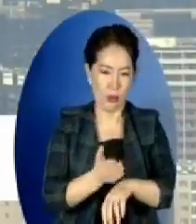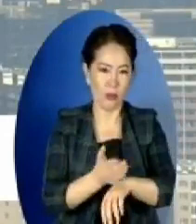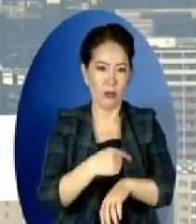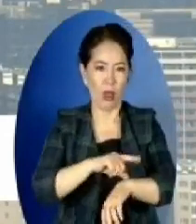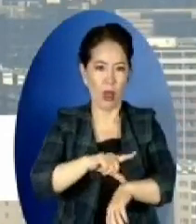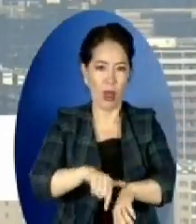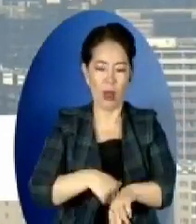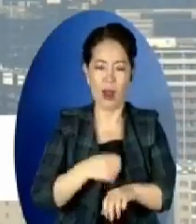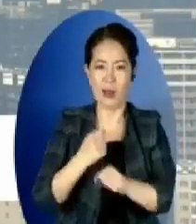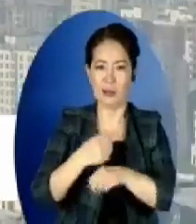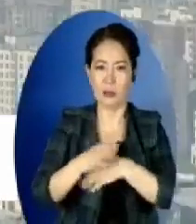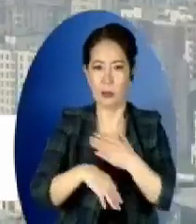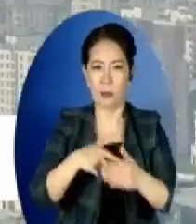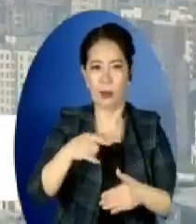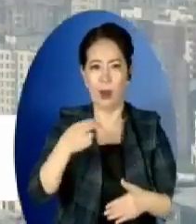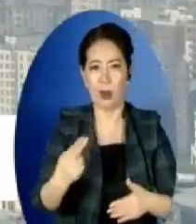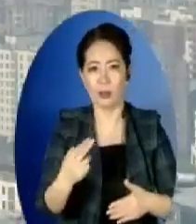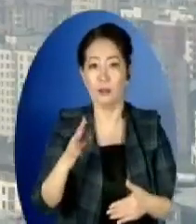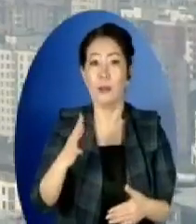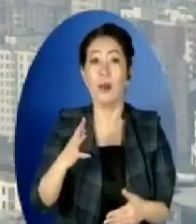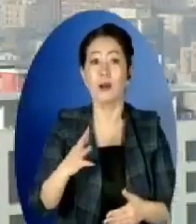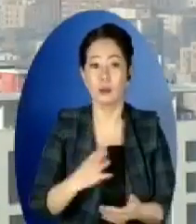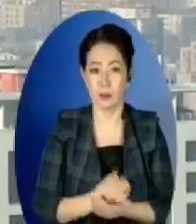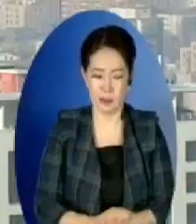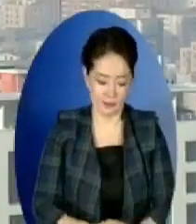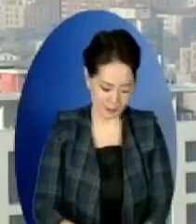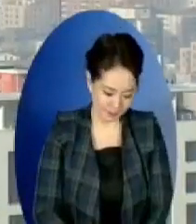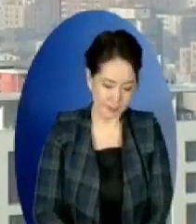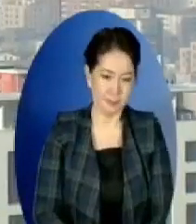ажиллах гором алдагдах эрсдэл өндөр байна.